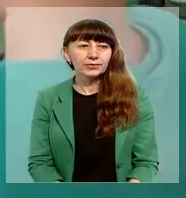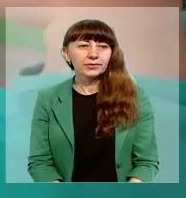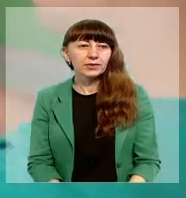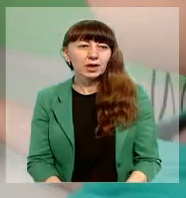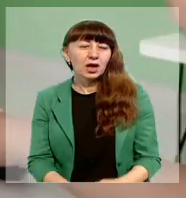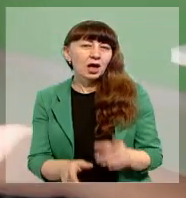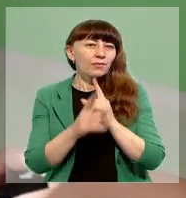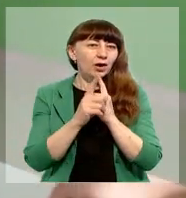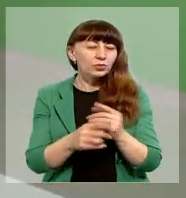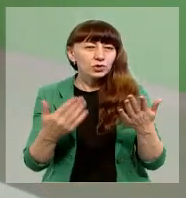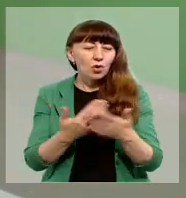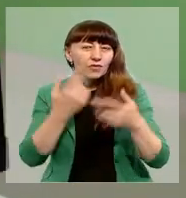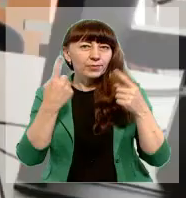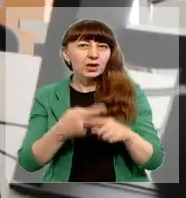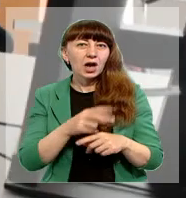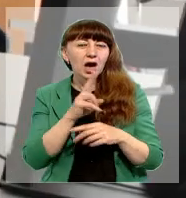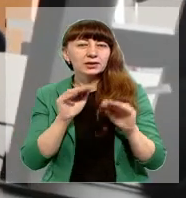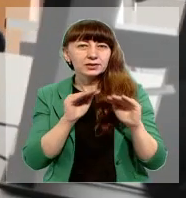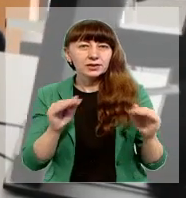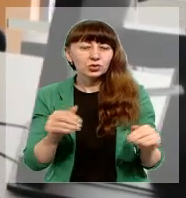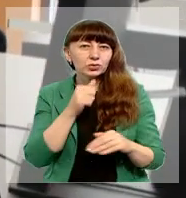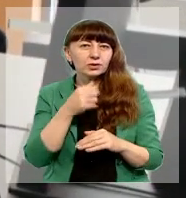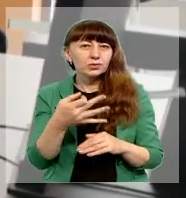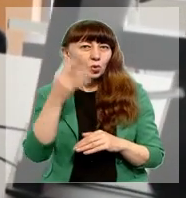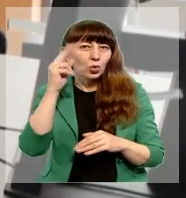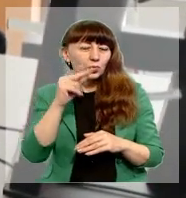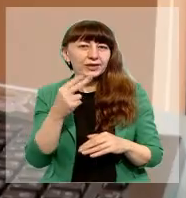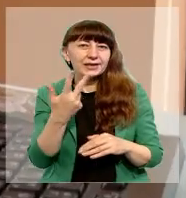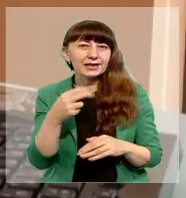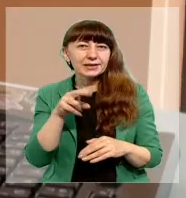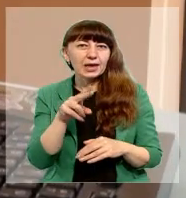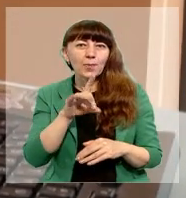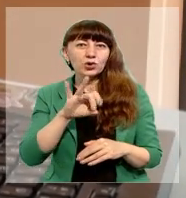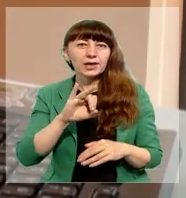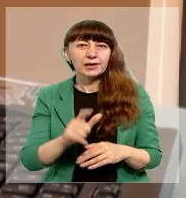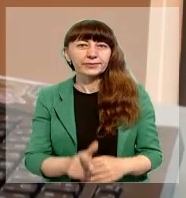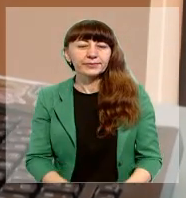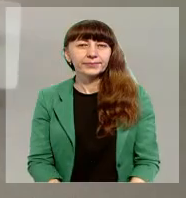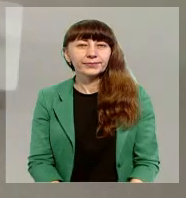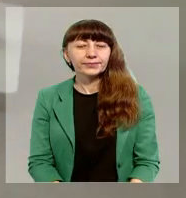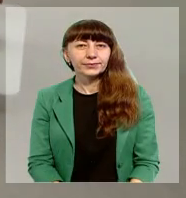Погоня за новыми технологиями, как школьники региона осваивают 3D-моделирование.